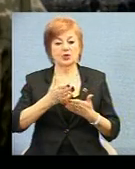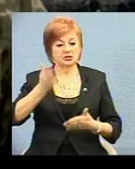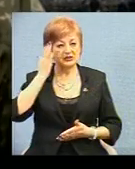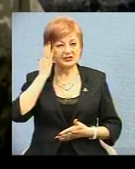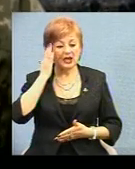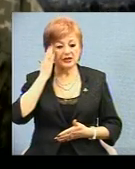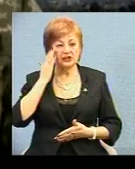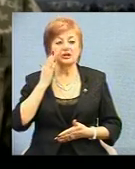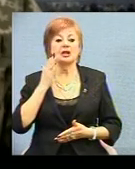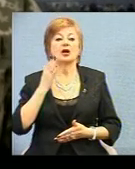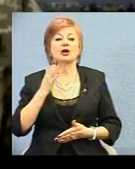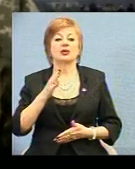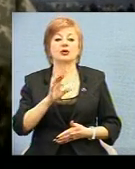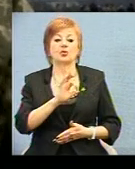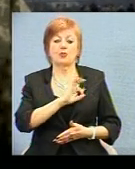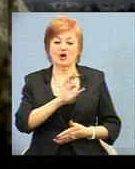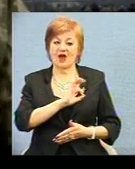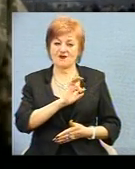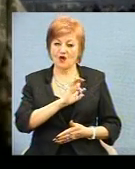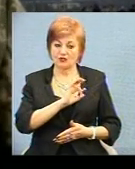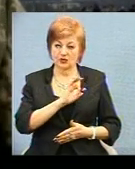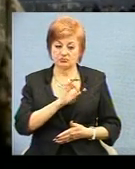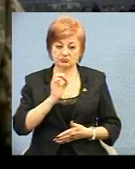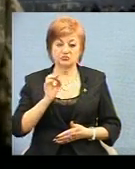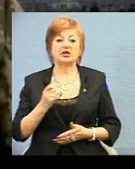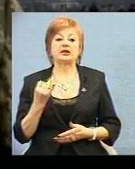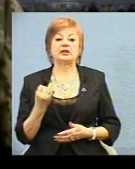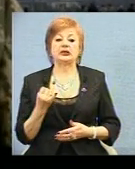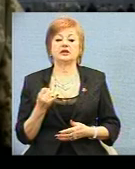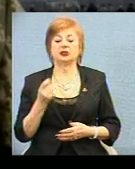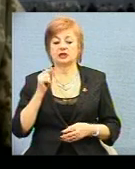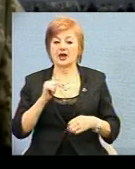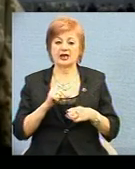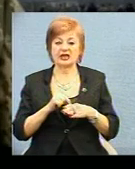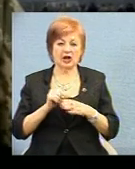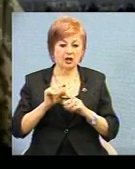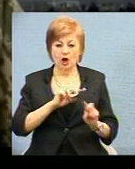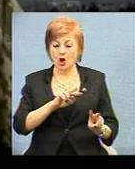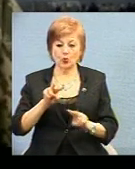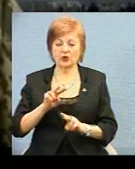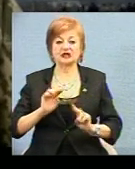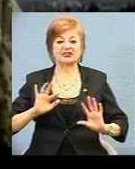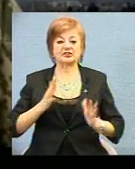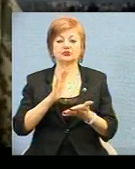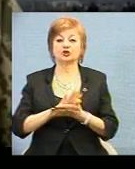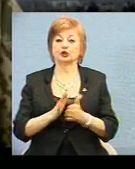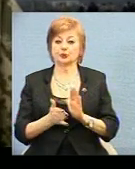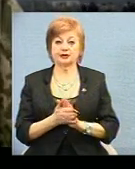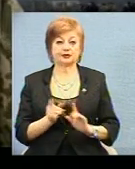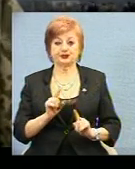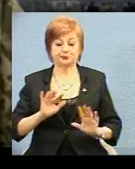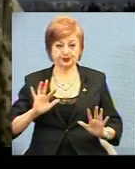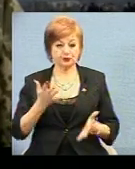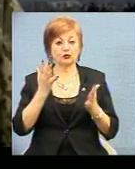з правовому полі, а також вміло реагувати на ситуації, які будуть